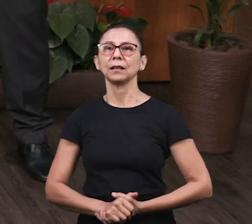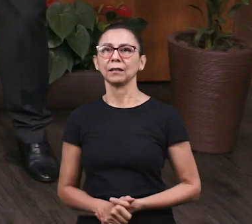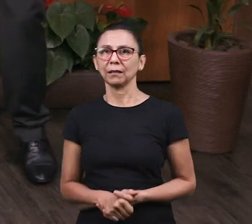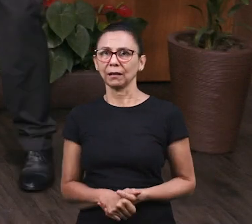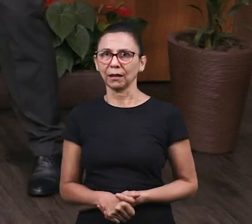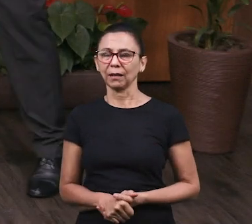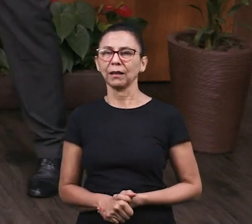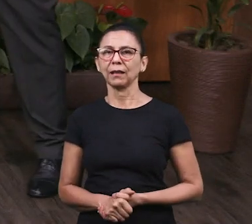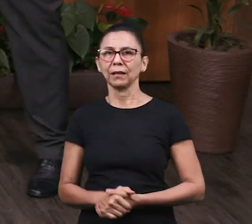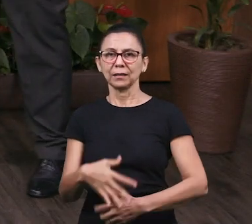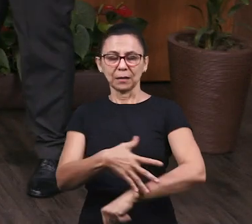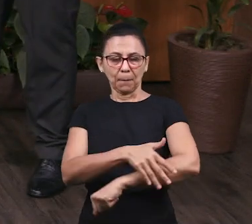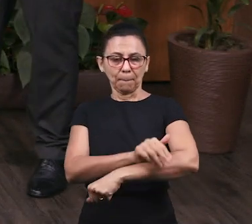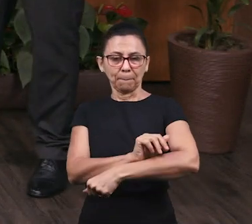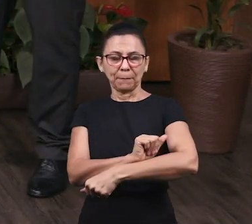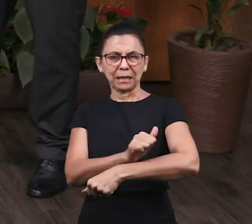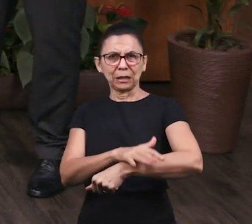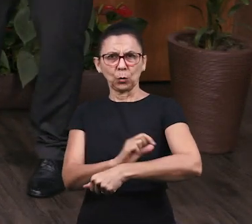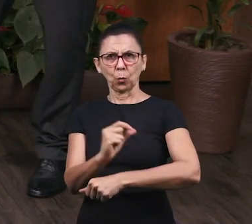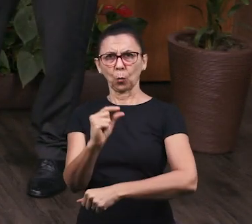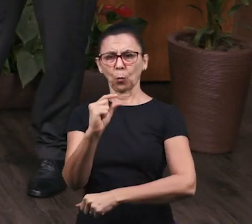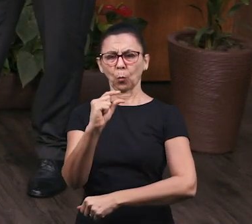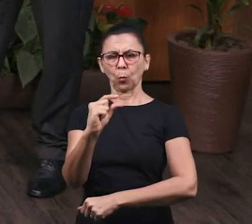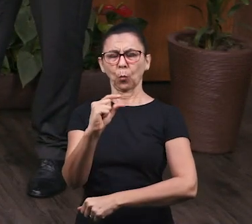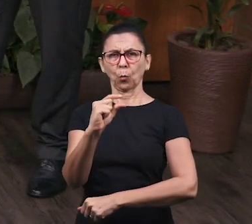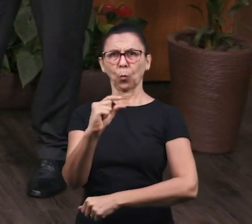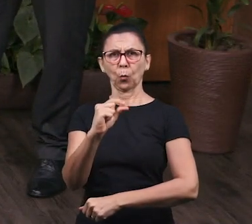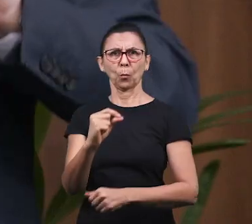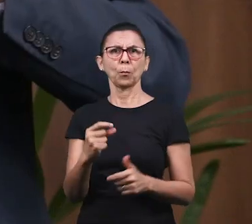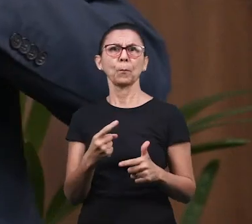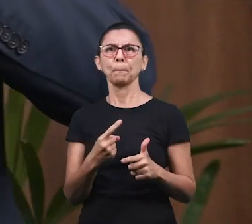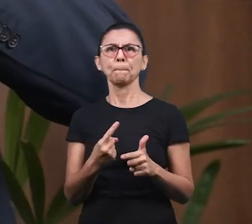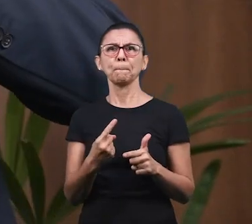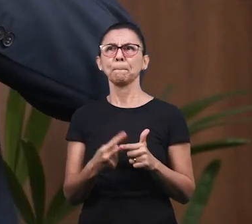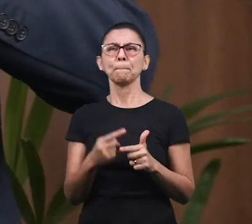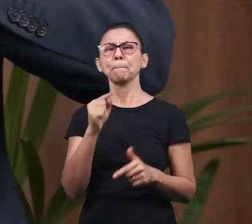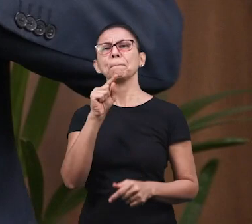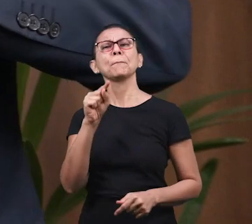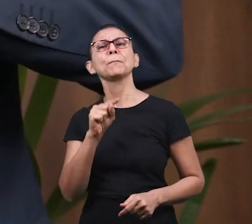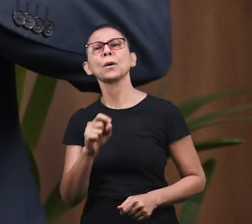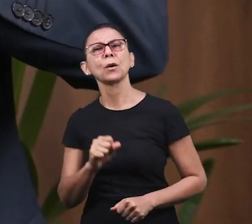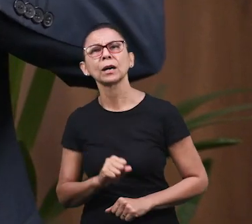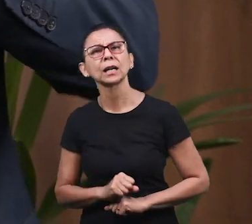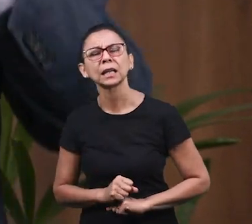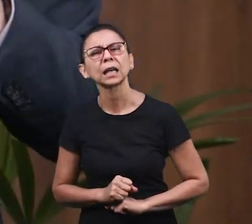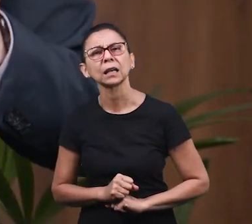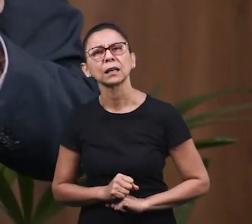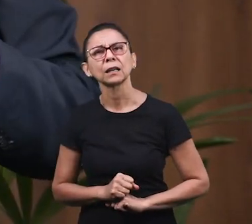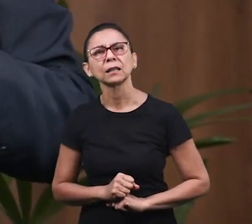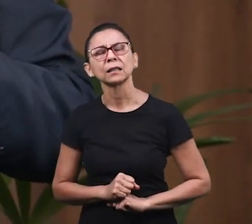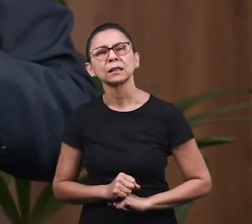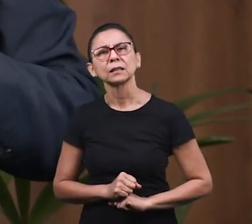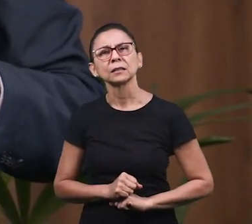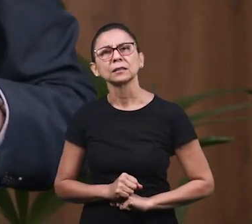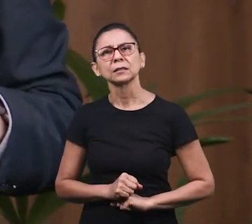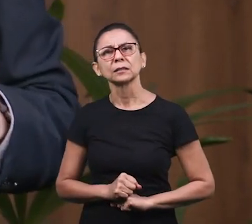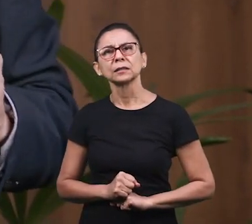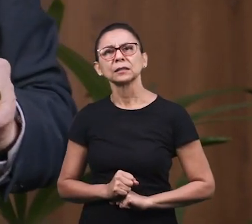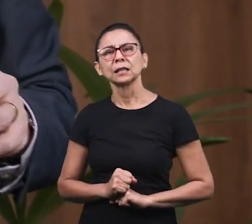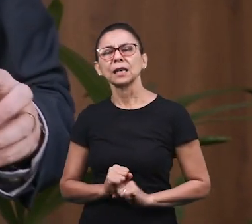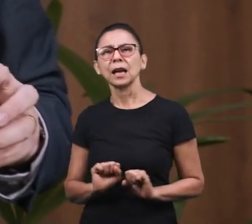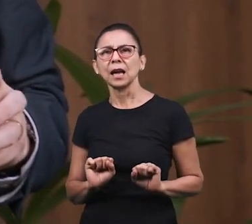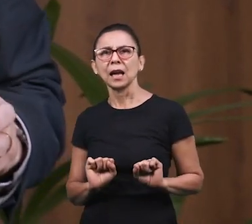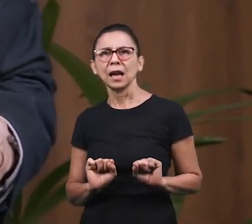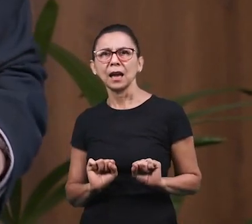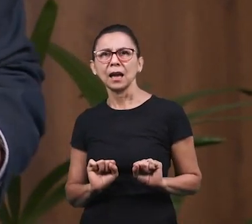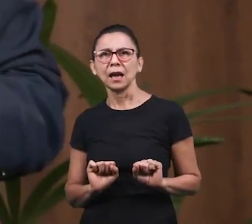14. La couverture de poids de teshugo, elle était plus épaisse